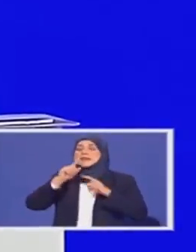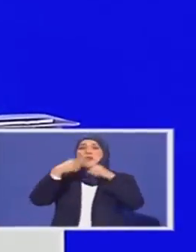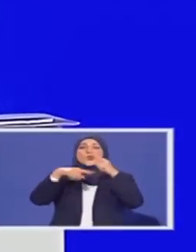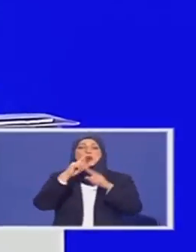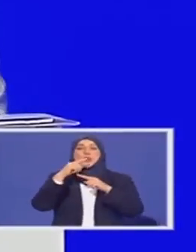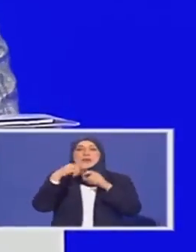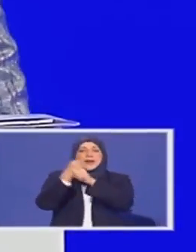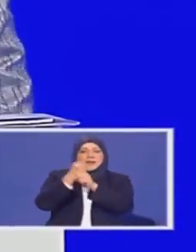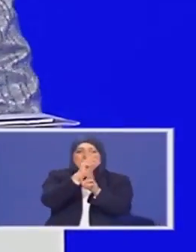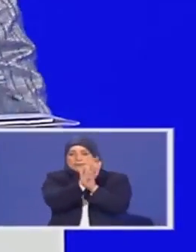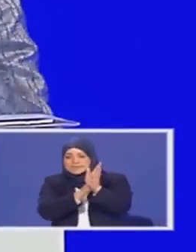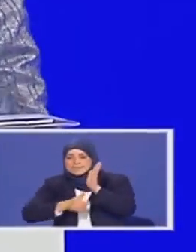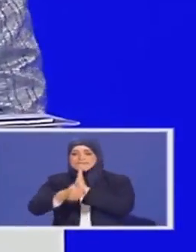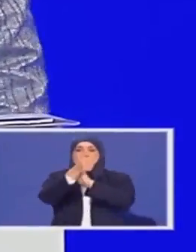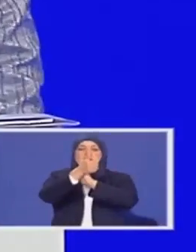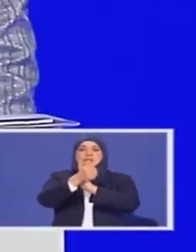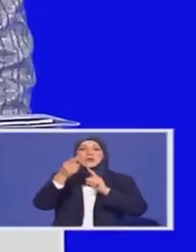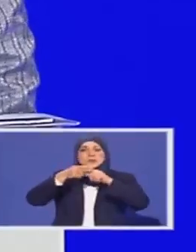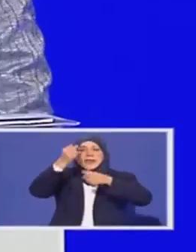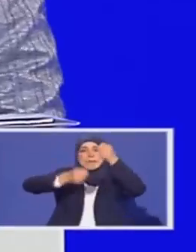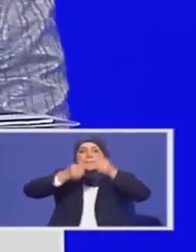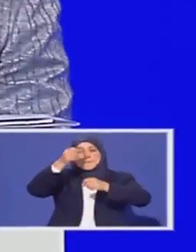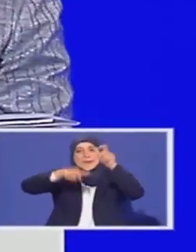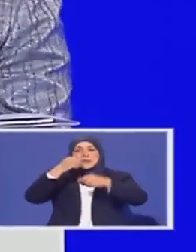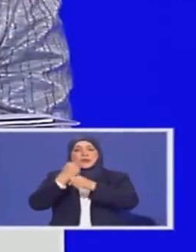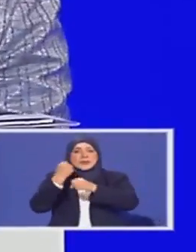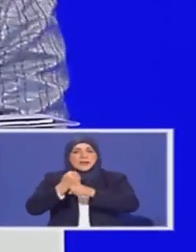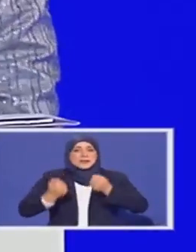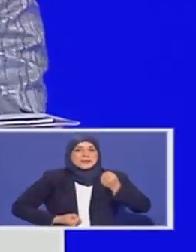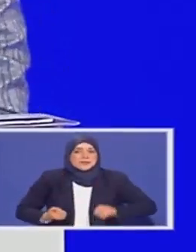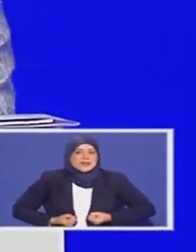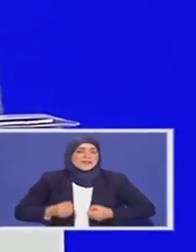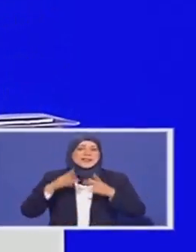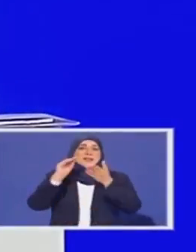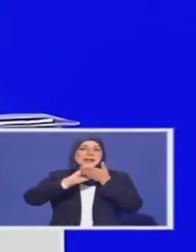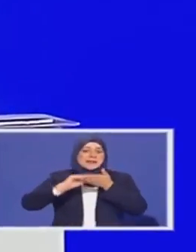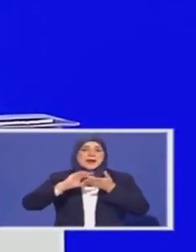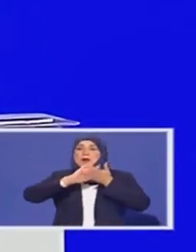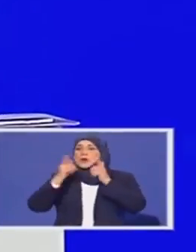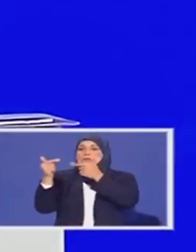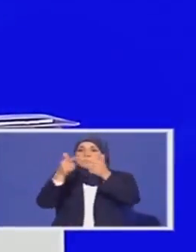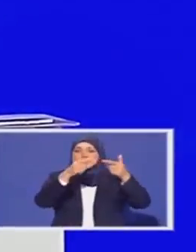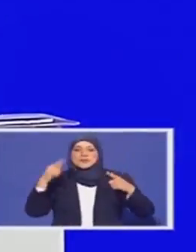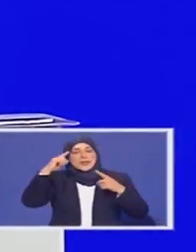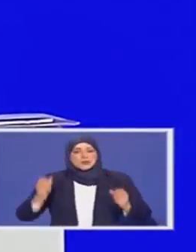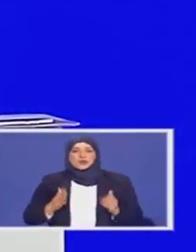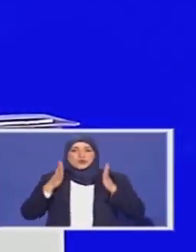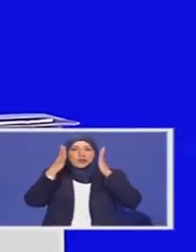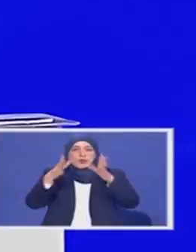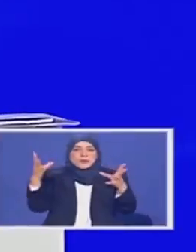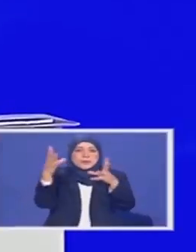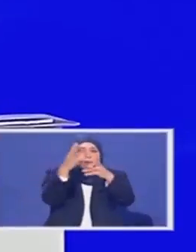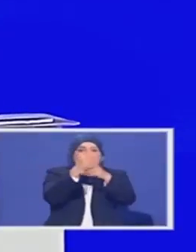اللي في الإدارة من الإعلاميين من كل المتدخلين اللي بتضافر الجهود ثم